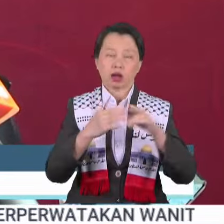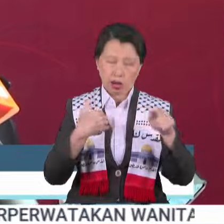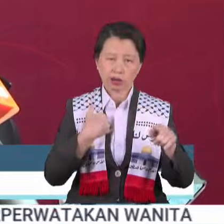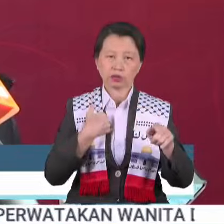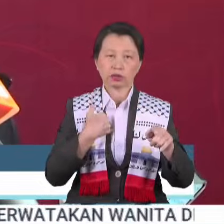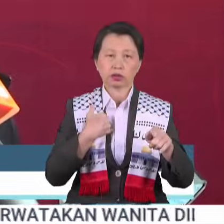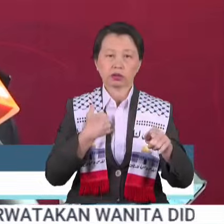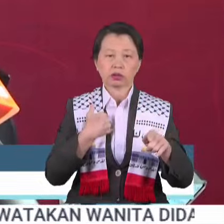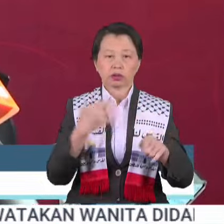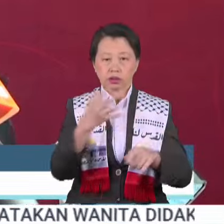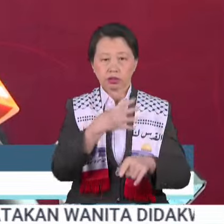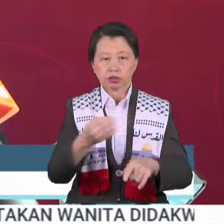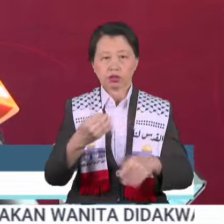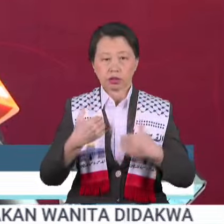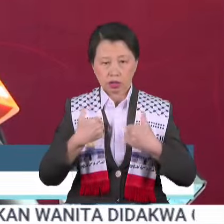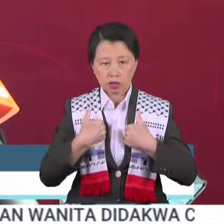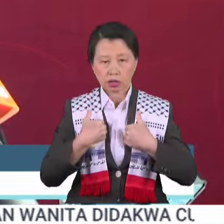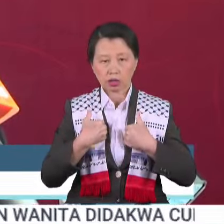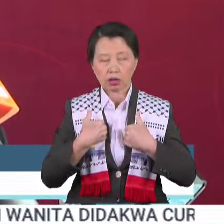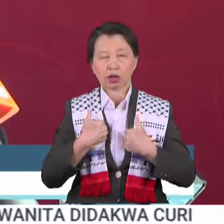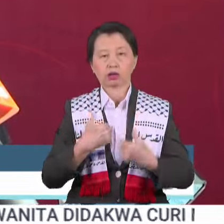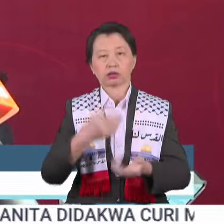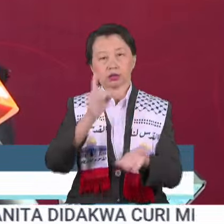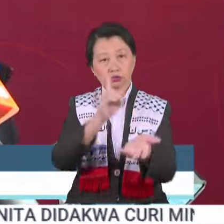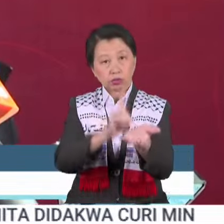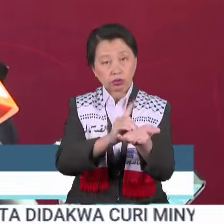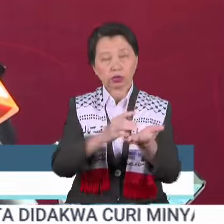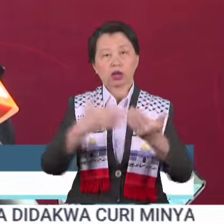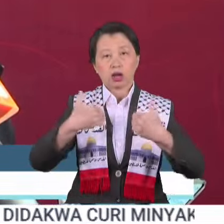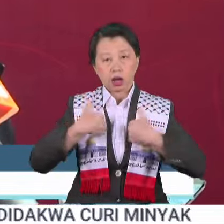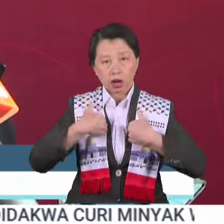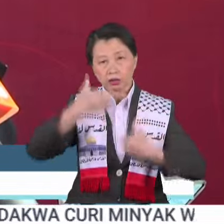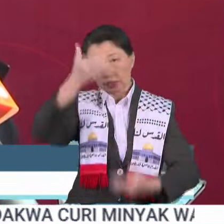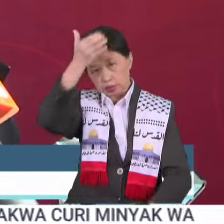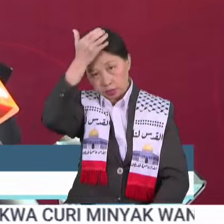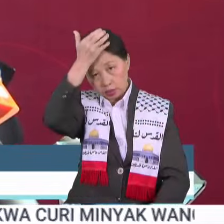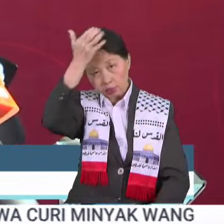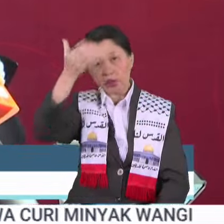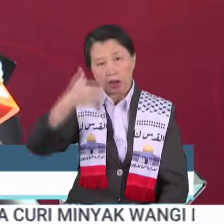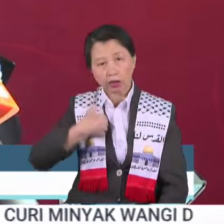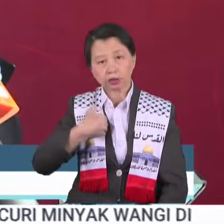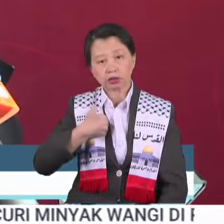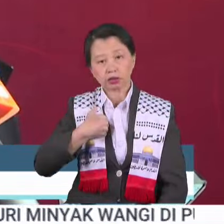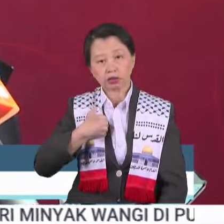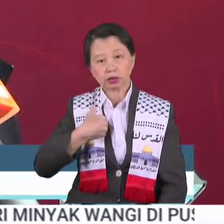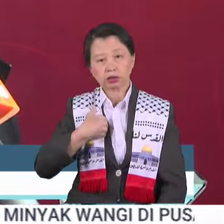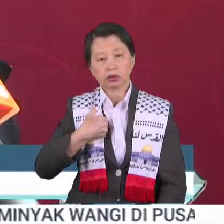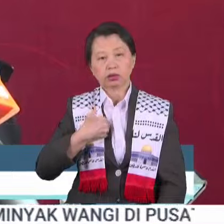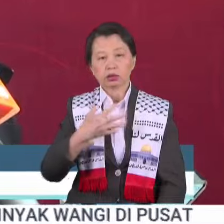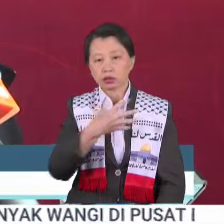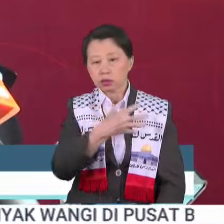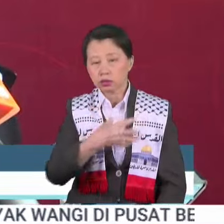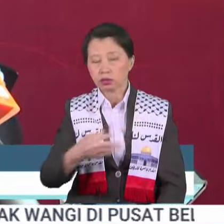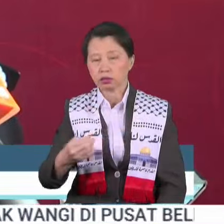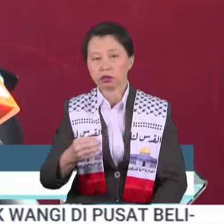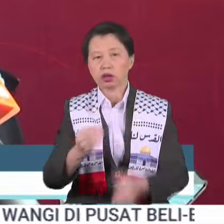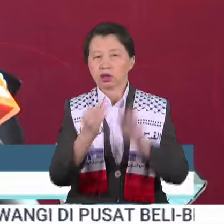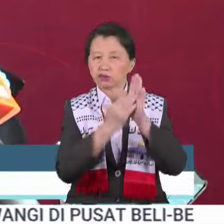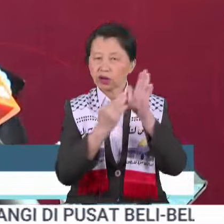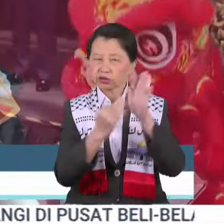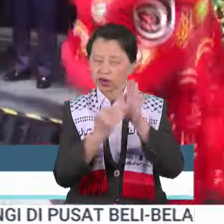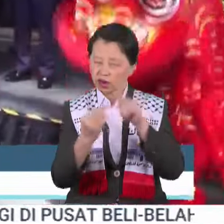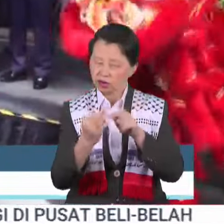demam. Tak ada masalah. Ada doktor, ada nurse. Jadi fakta yang sebelum ini